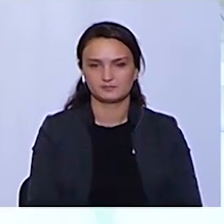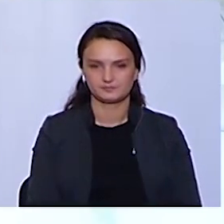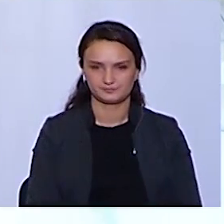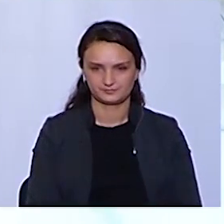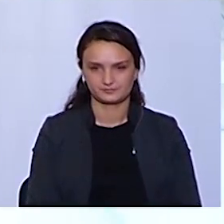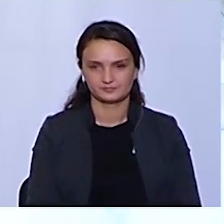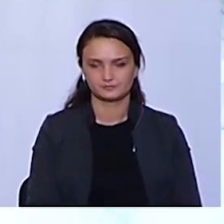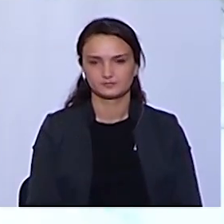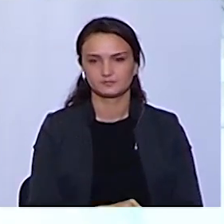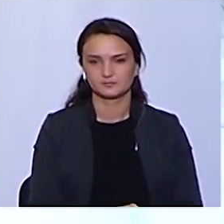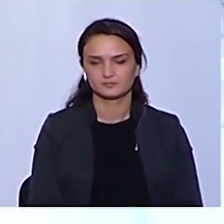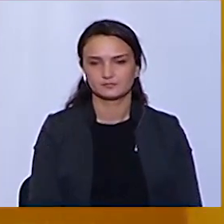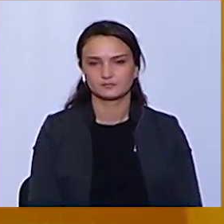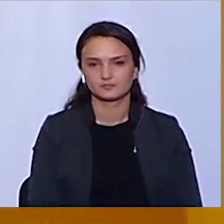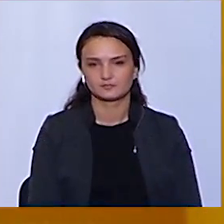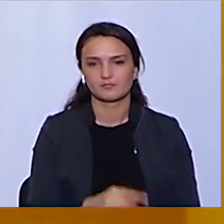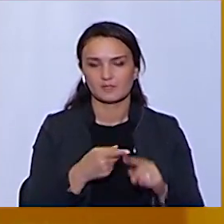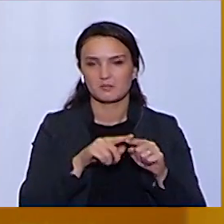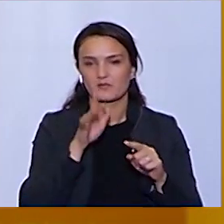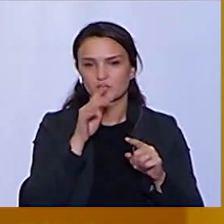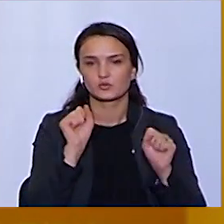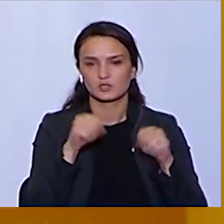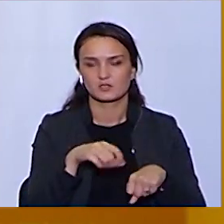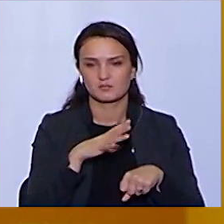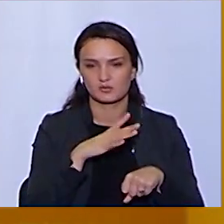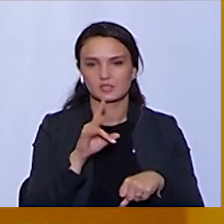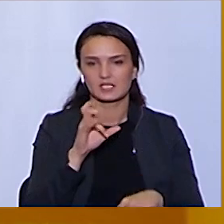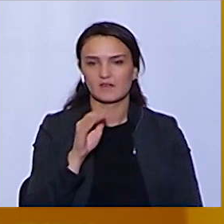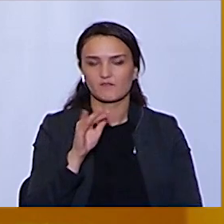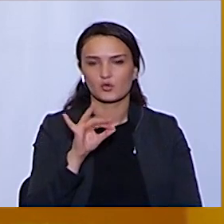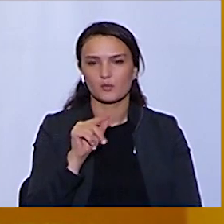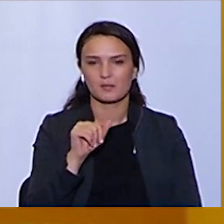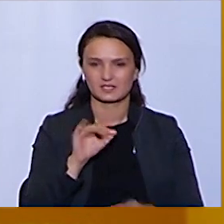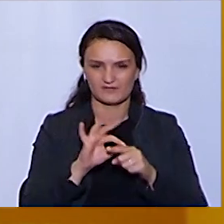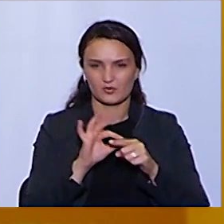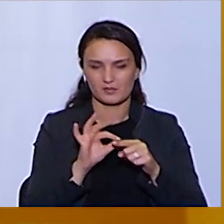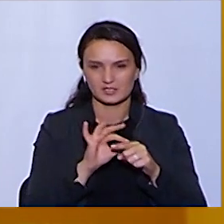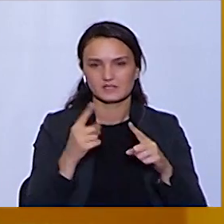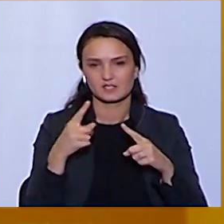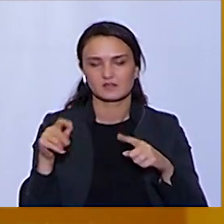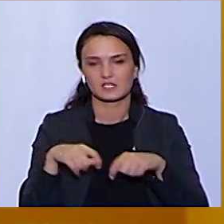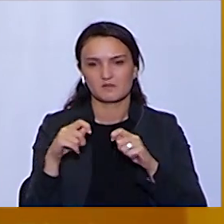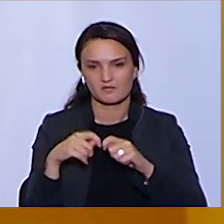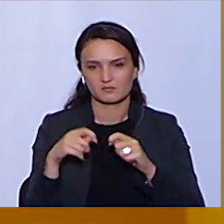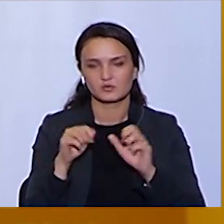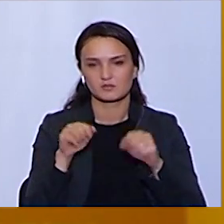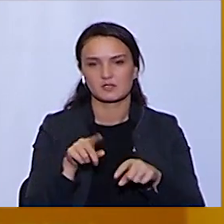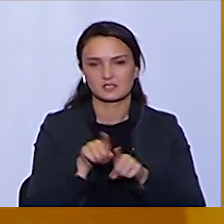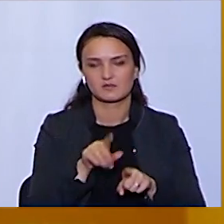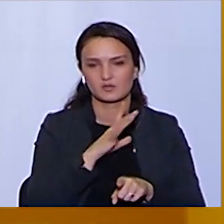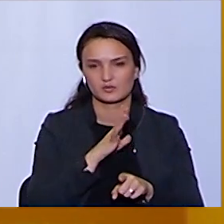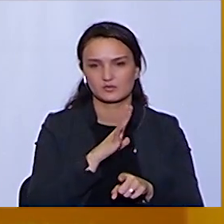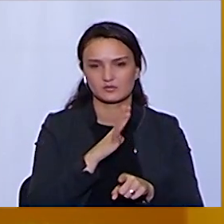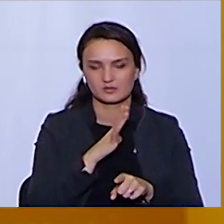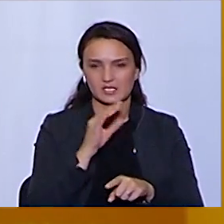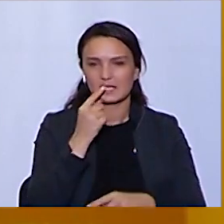რომელმაც შეიძლება მოგცეს სახის ნერვის დამბლა, ამავე დროს შეიძლება იყოს პოლინეიროპათიაც, ანუ კიდევ სხვა ასე ვთქვათ დარღვევები და ასევე შეიძლება იყოს ეგრეთ წოდებული